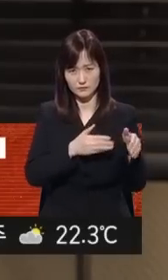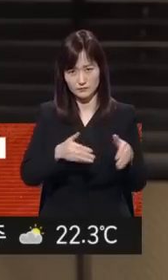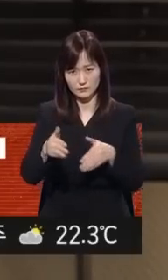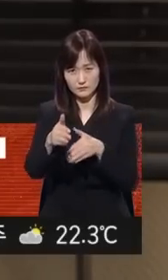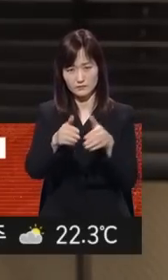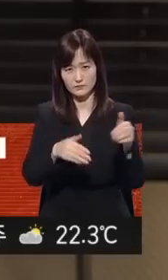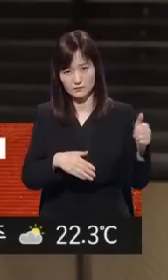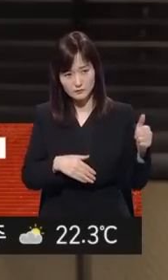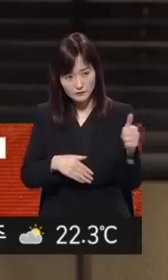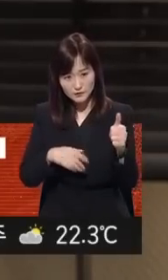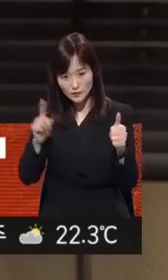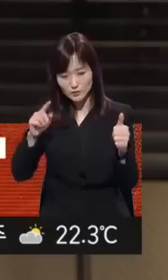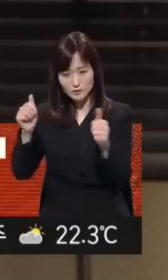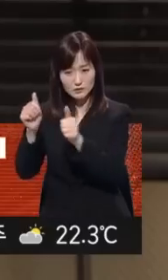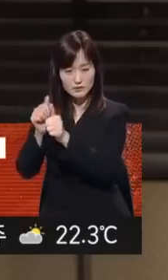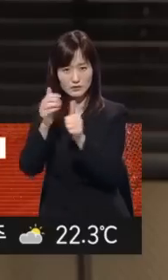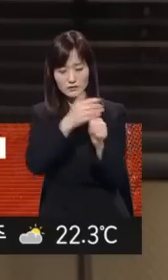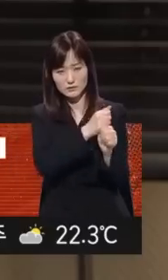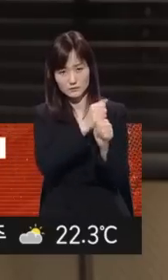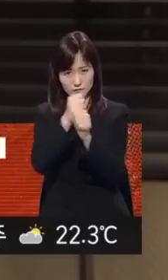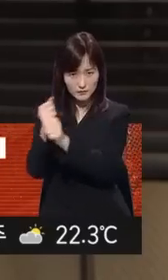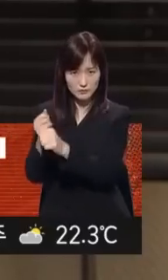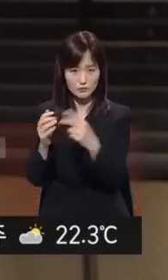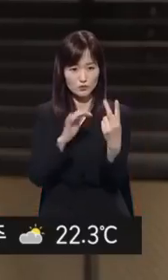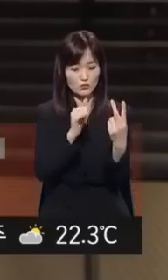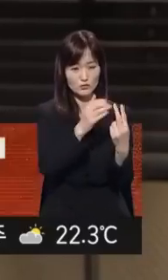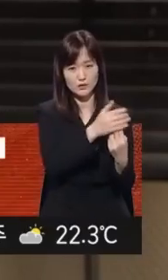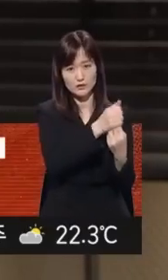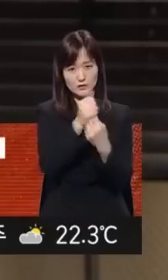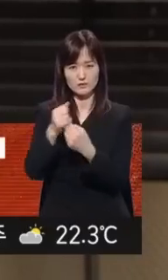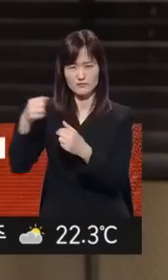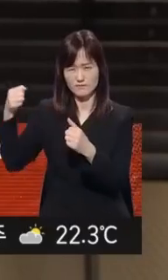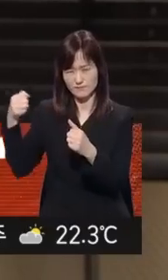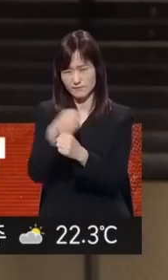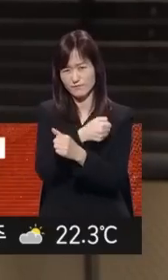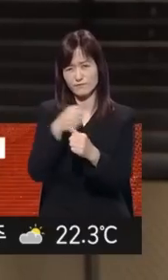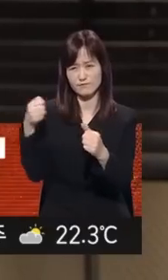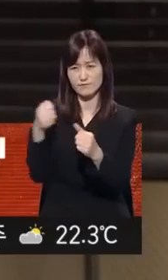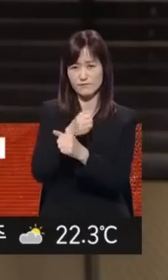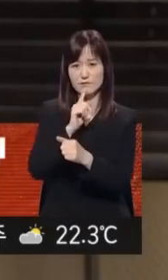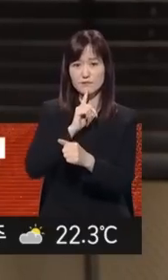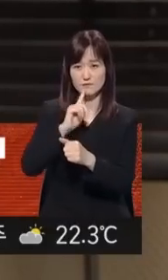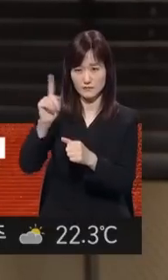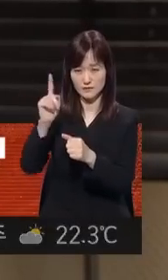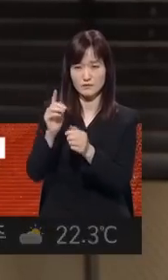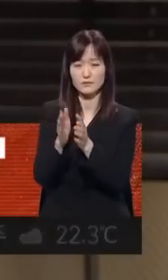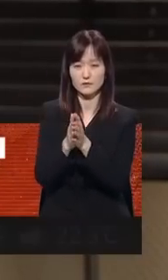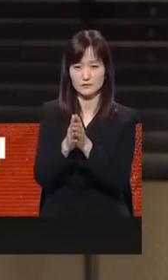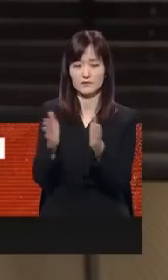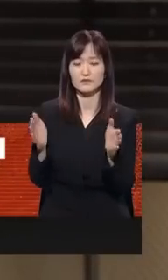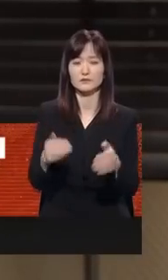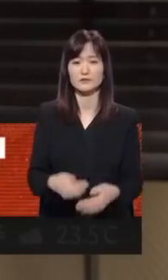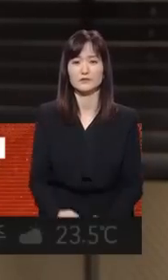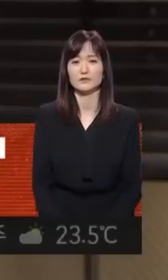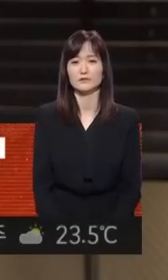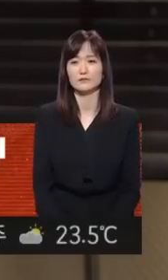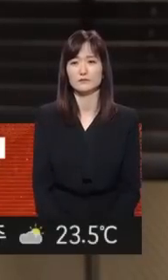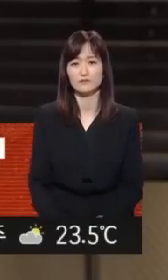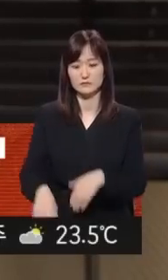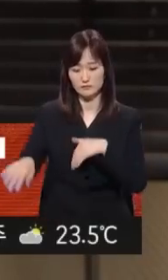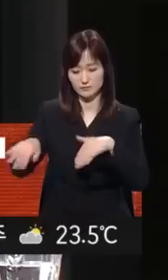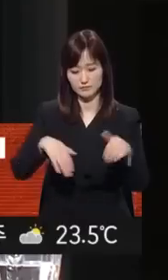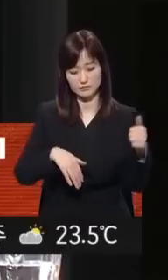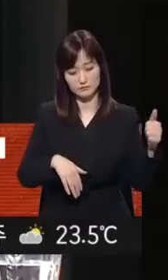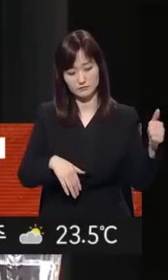동안이 어떤 남성들한테 친구하고 자기가 폭행을 당했다라고 신고를 하면서이 사건은 시작이 됩니다 길을